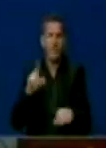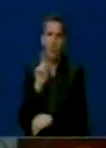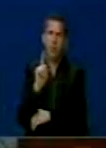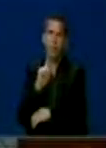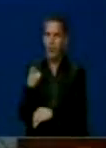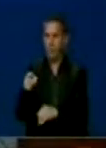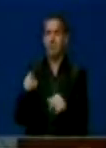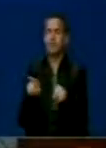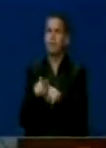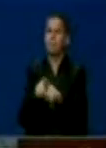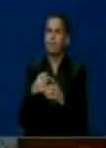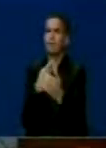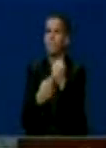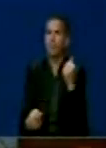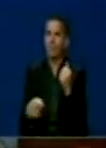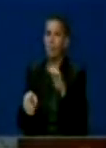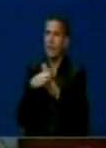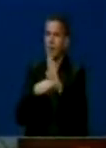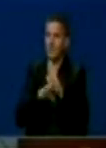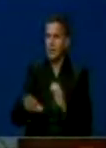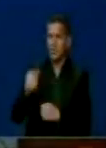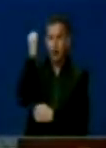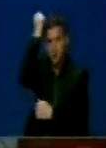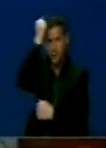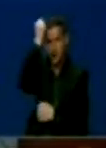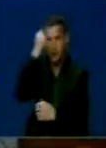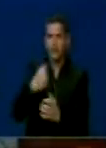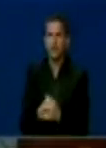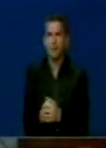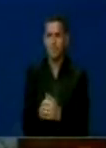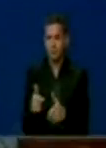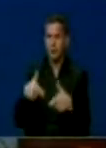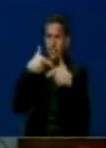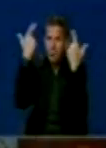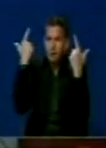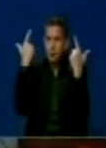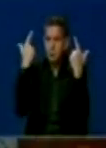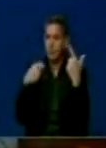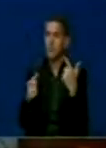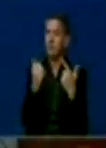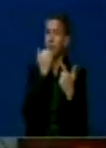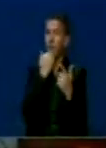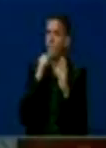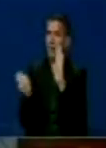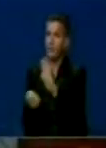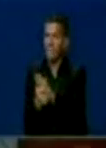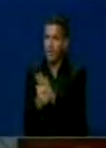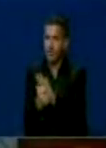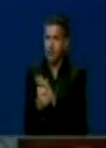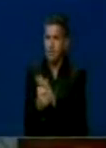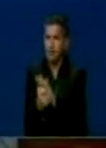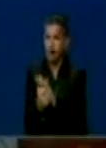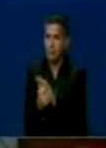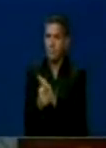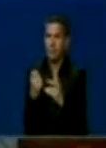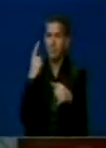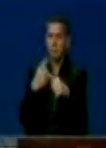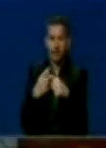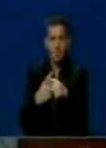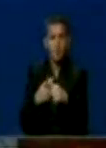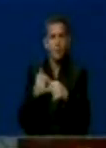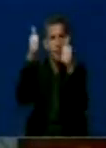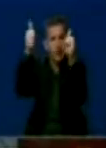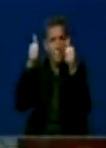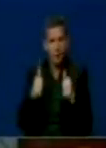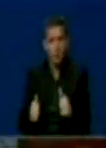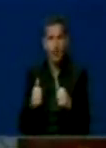të pasurit ligje në Kosovë nëse ato nuk zbatohen. Është shumë e qartë që me këtë proces privatizimi, edhe nisja e tij, tenderimi i tij dhe shpallja e kompanisë